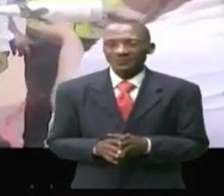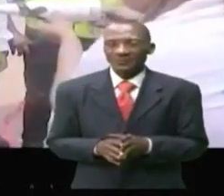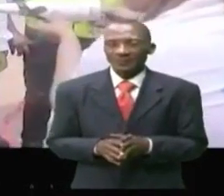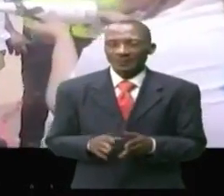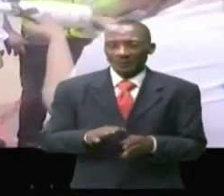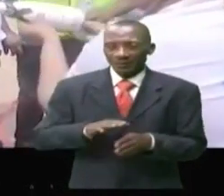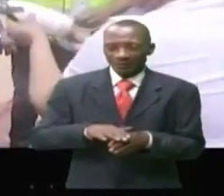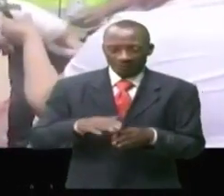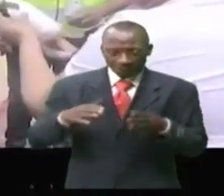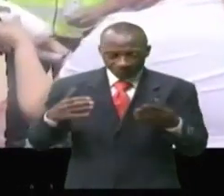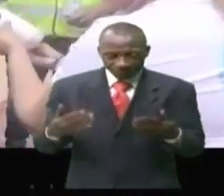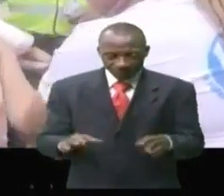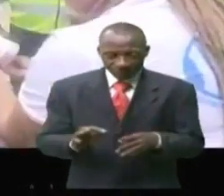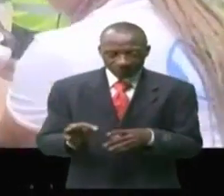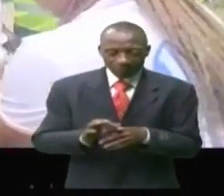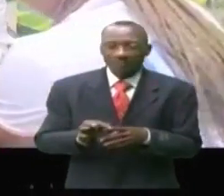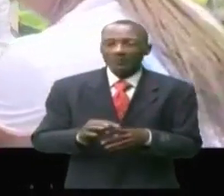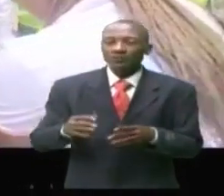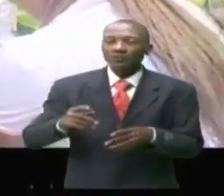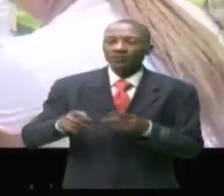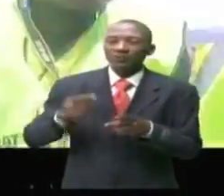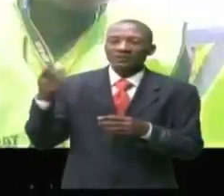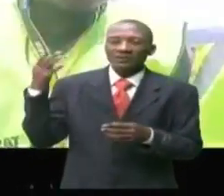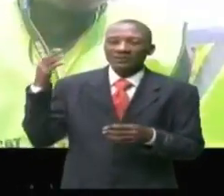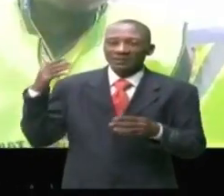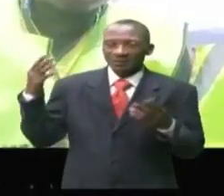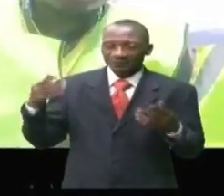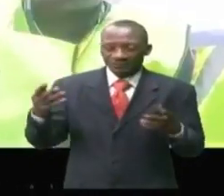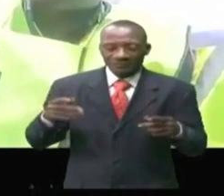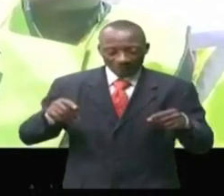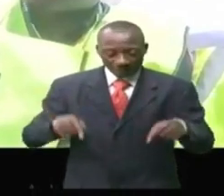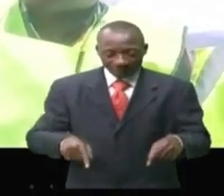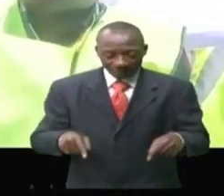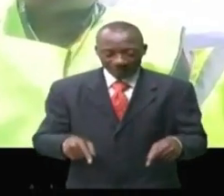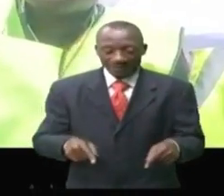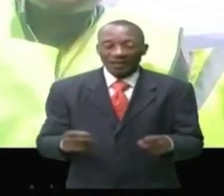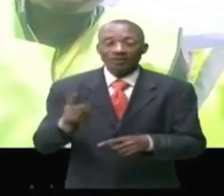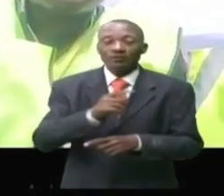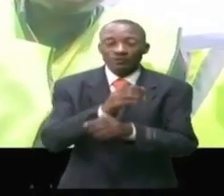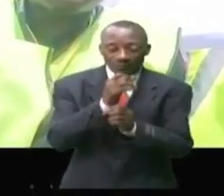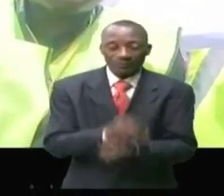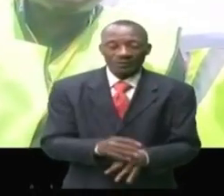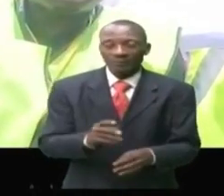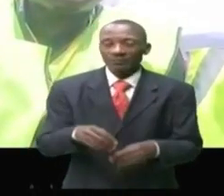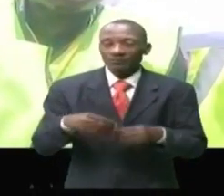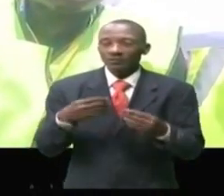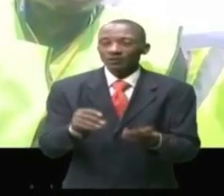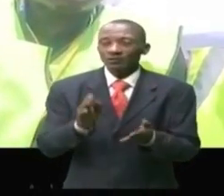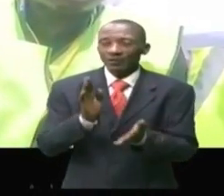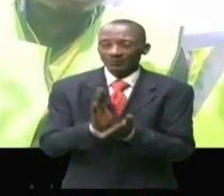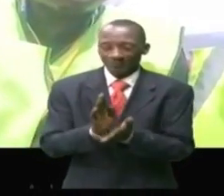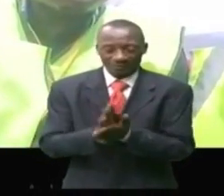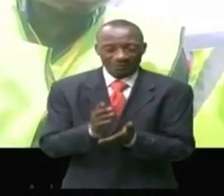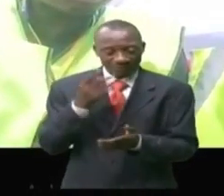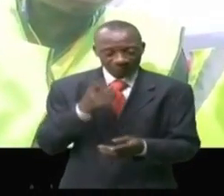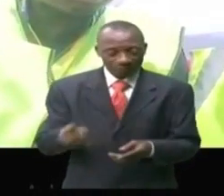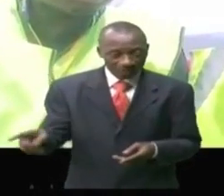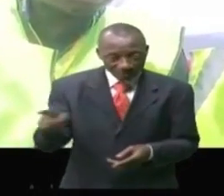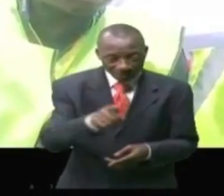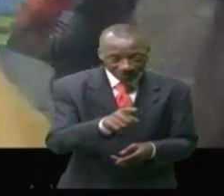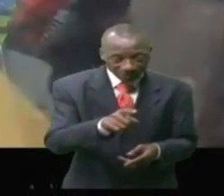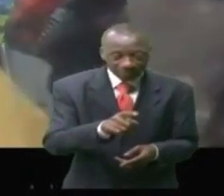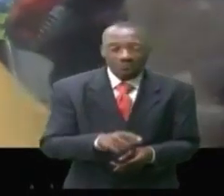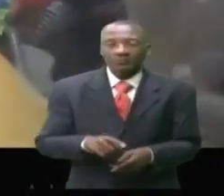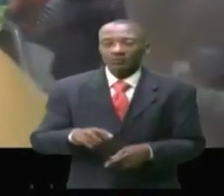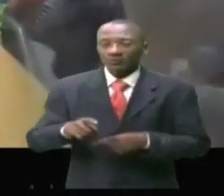Le directeur provincial de l'INPP, Joël Mokomba, très fier de cette acquisition qui permettra un bon